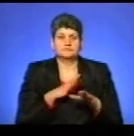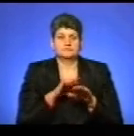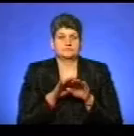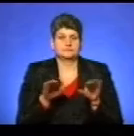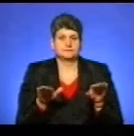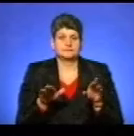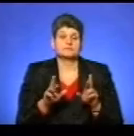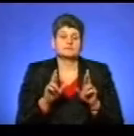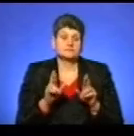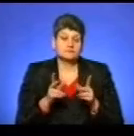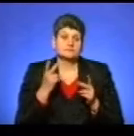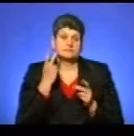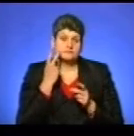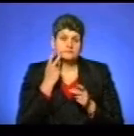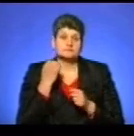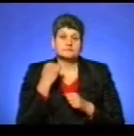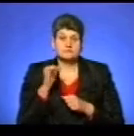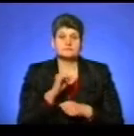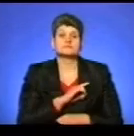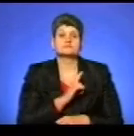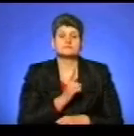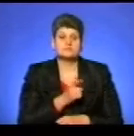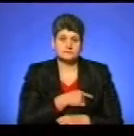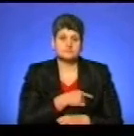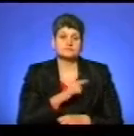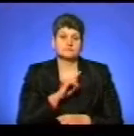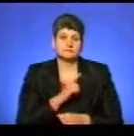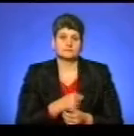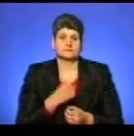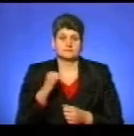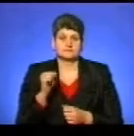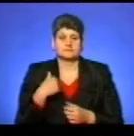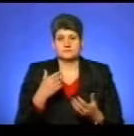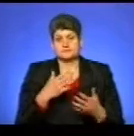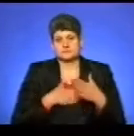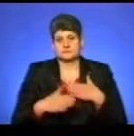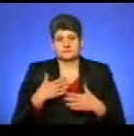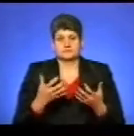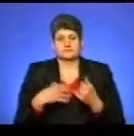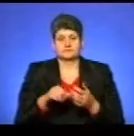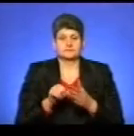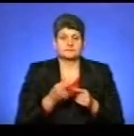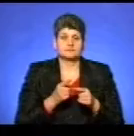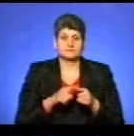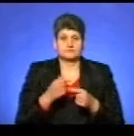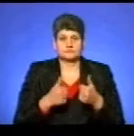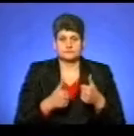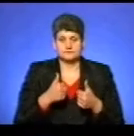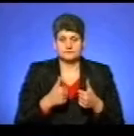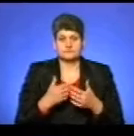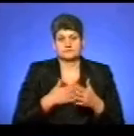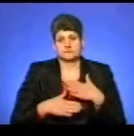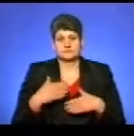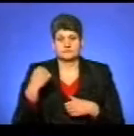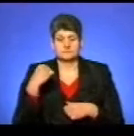як завжди, перемагає сильніший, все рівно сильніший. Ми раді, що взяли участь у цьому турнірі, ми раді тому, що перемогли.